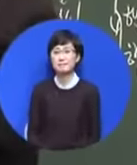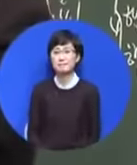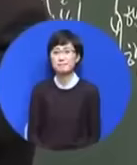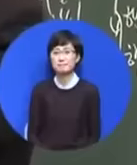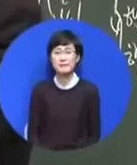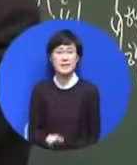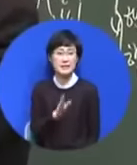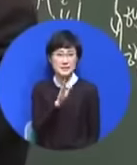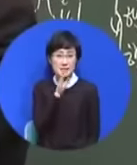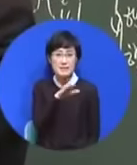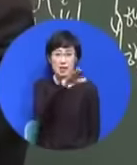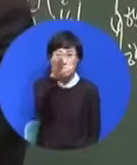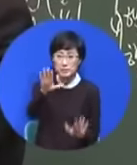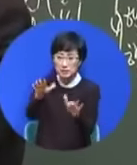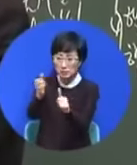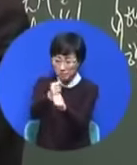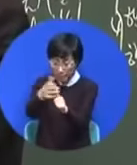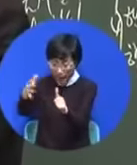응답들이